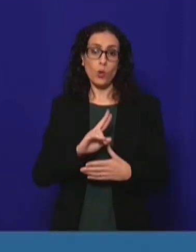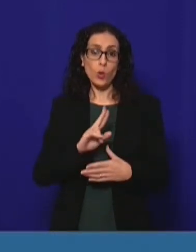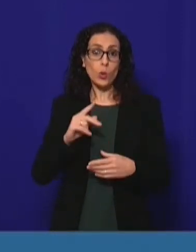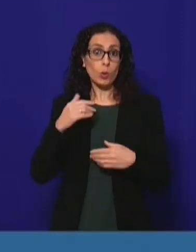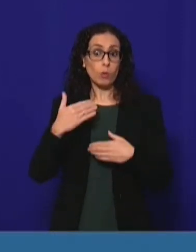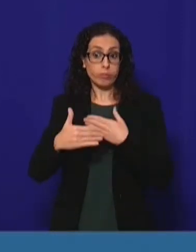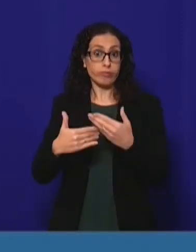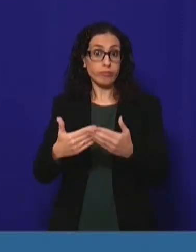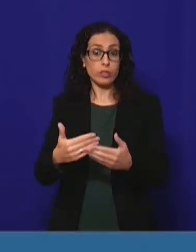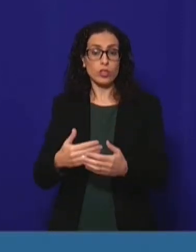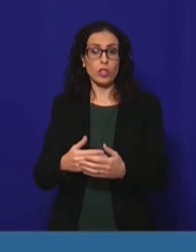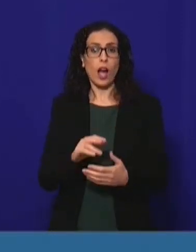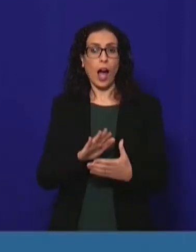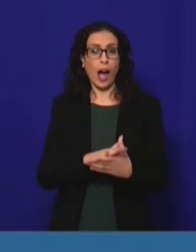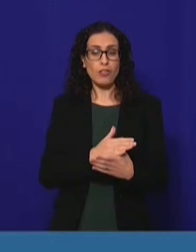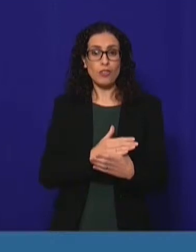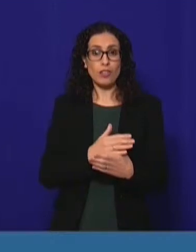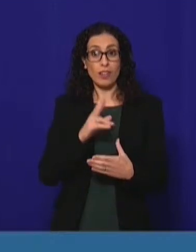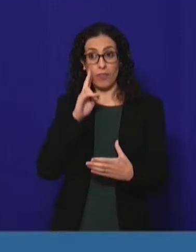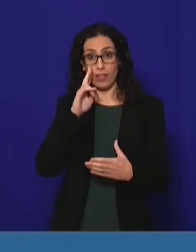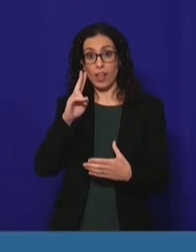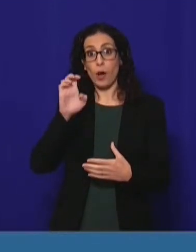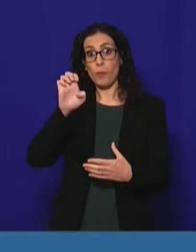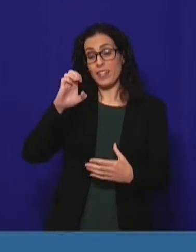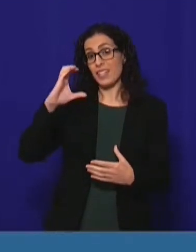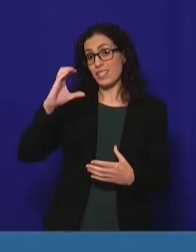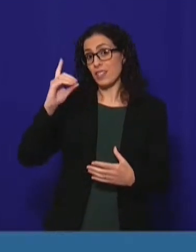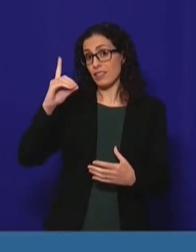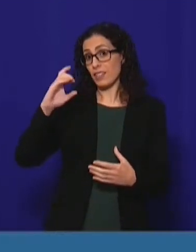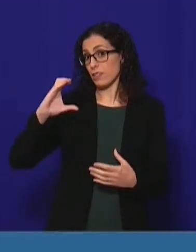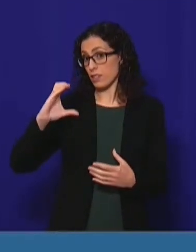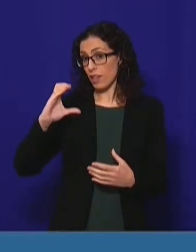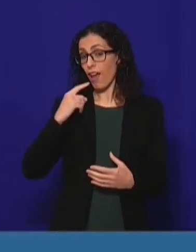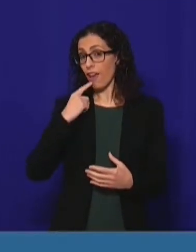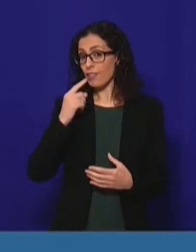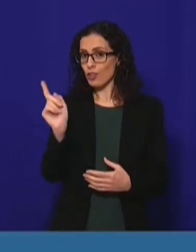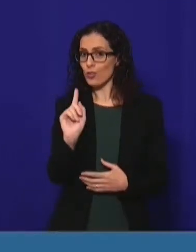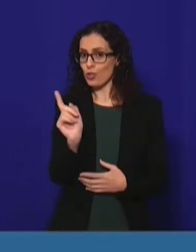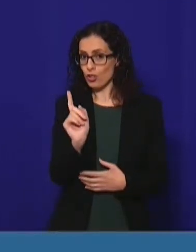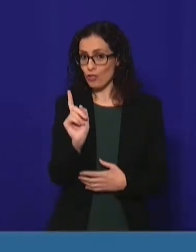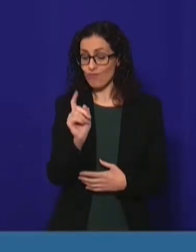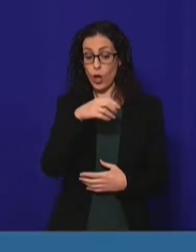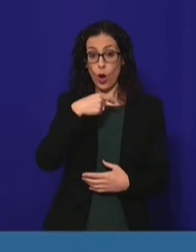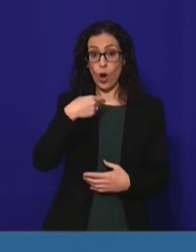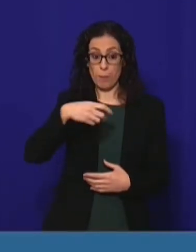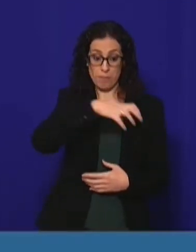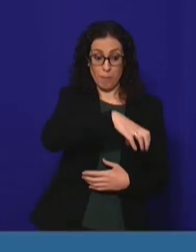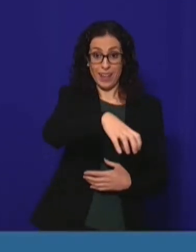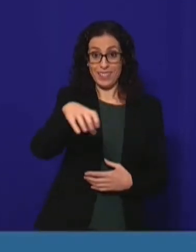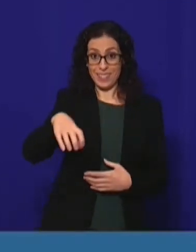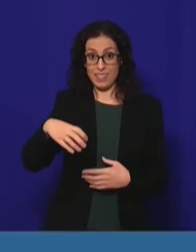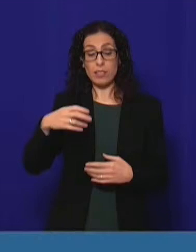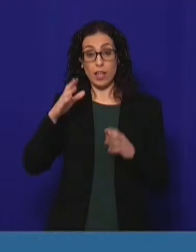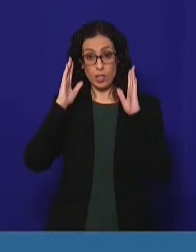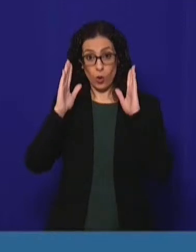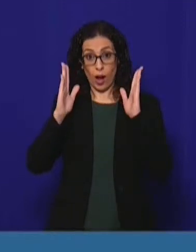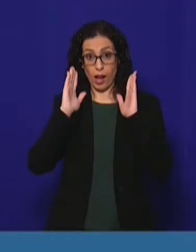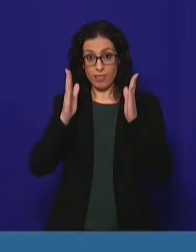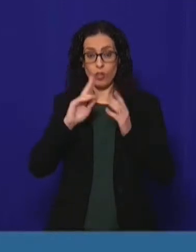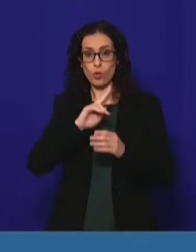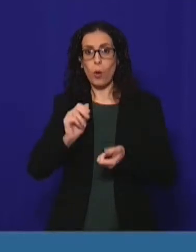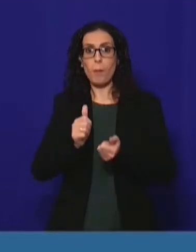anka il-modelli tal-ECDC qegħdin jgħidu wkoll li kull pajjiż għandu jkun preparat għaliex tkun mistenni